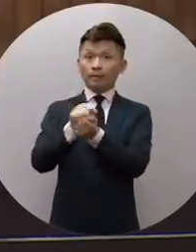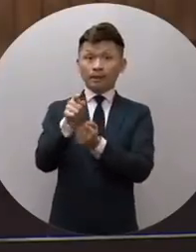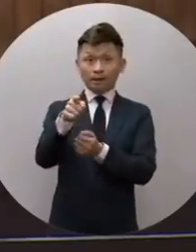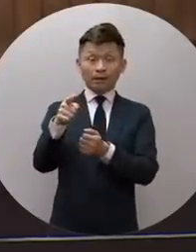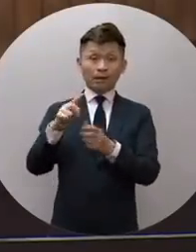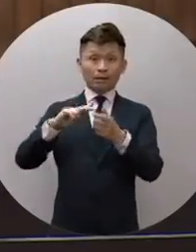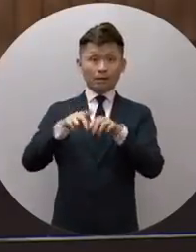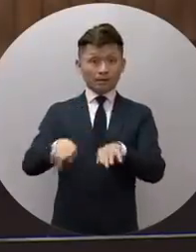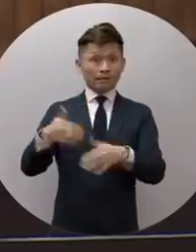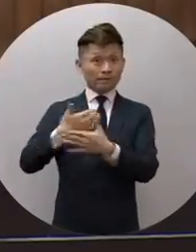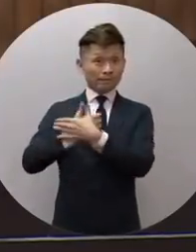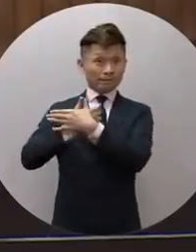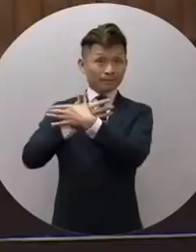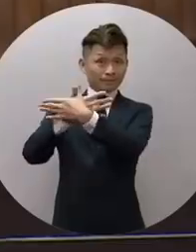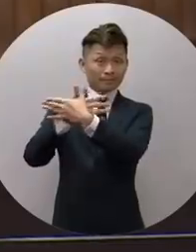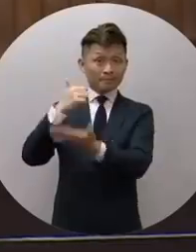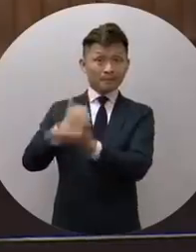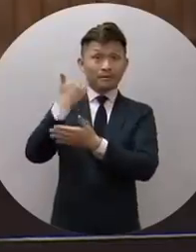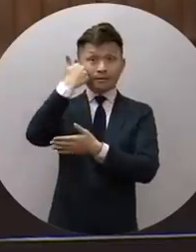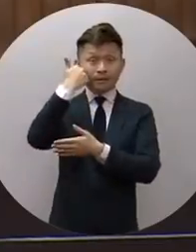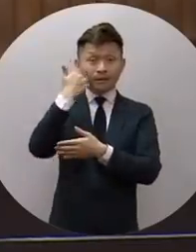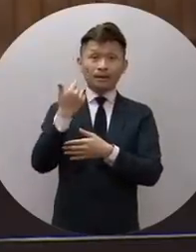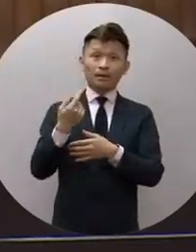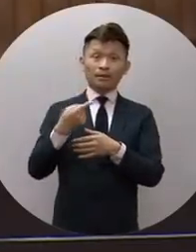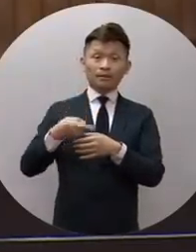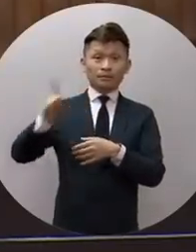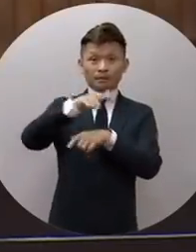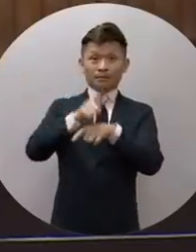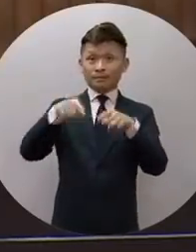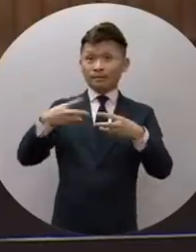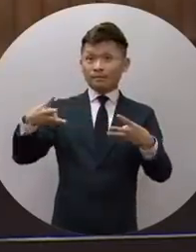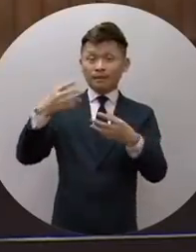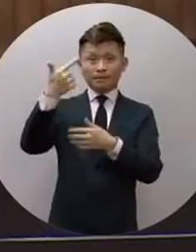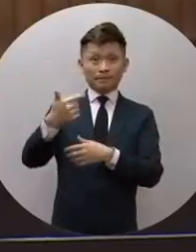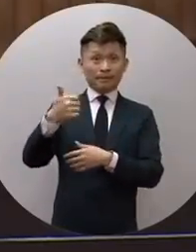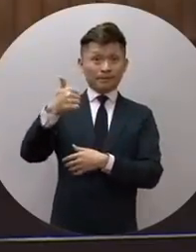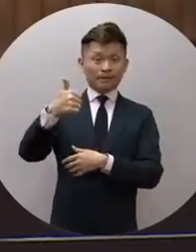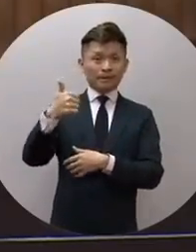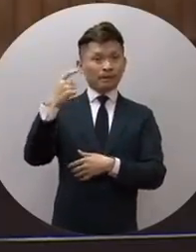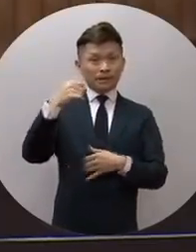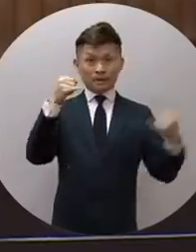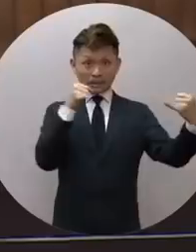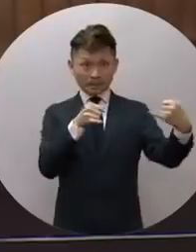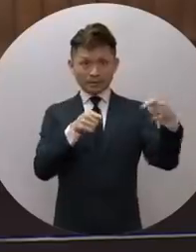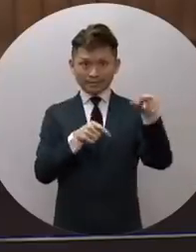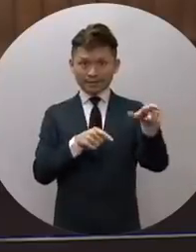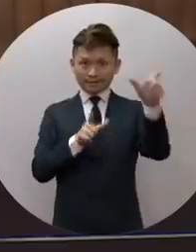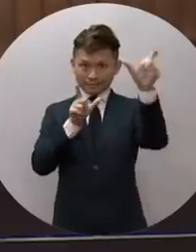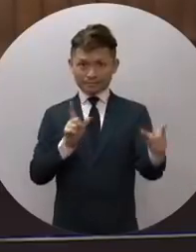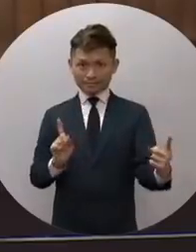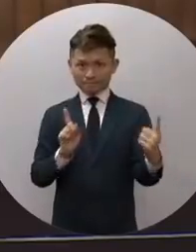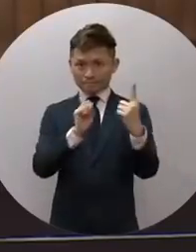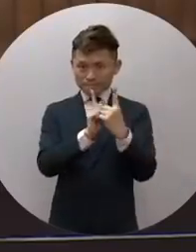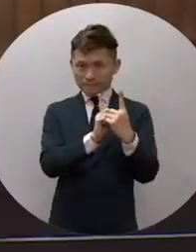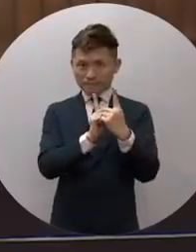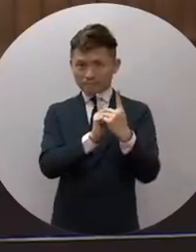主、前南非曼德拉总统说：“想与敌人和平相处，就必须与敌